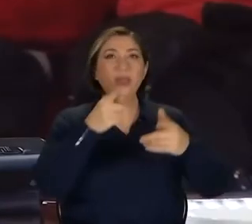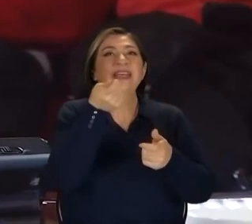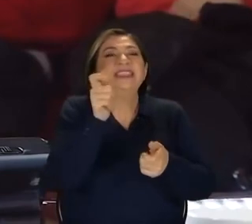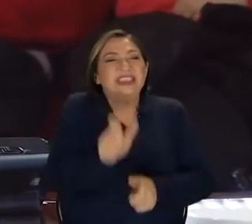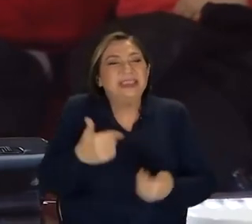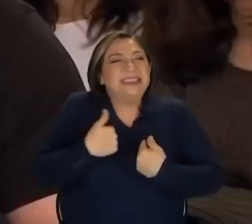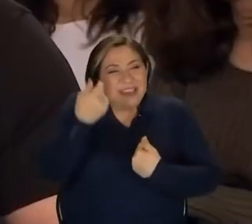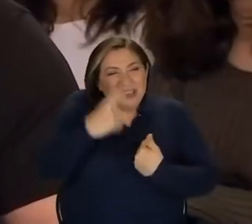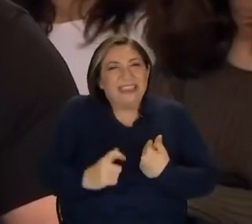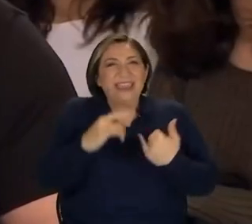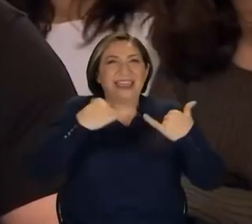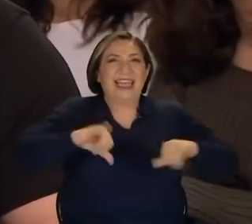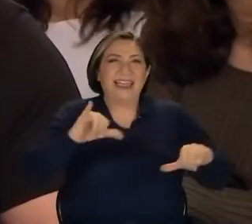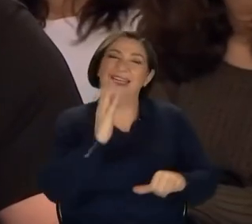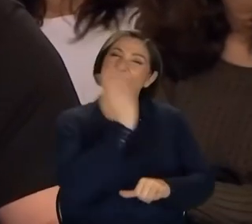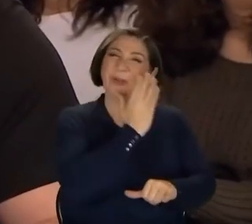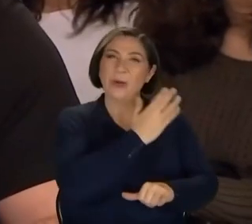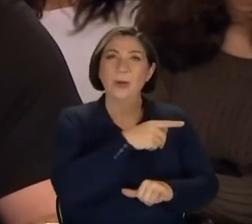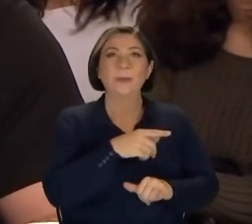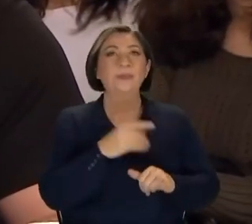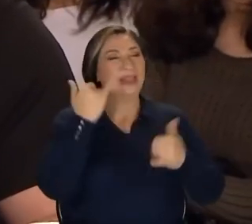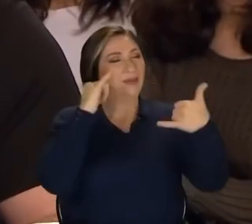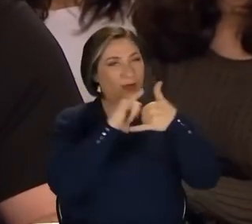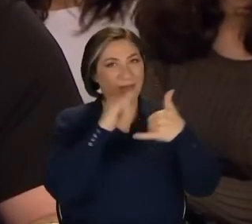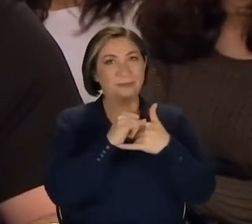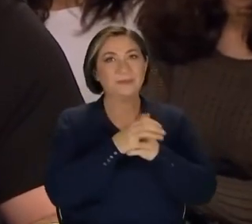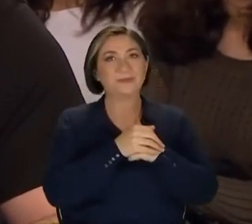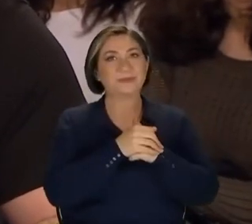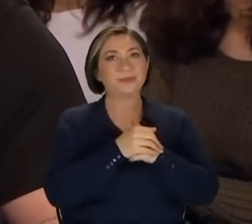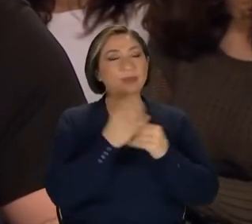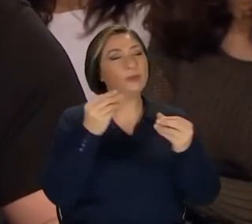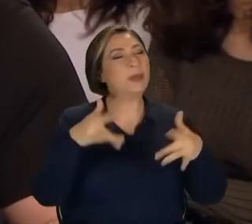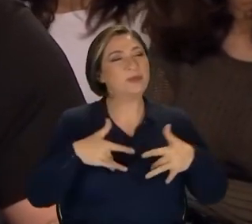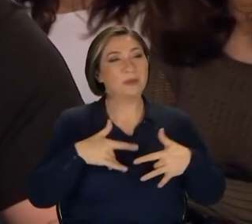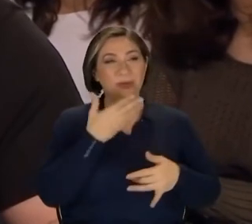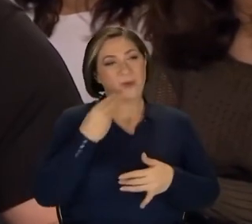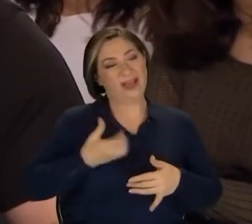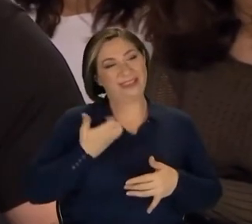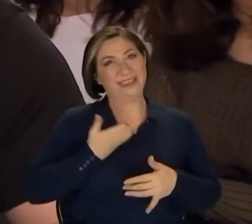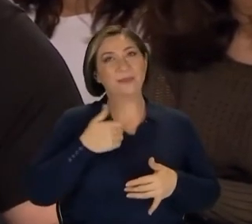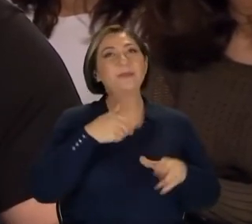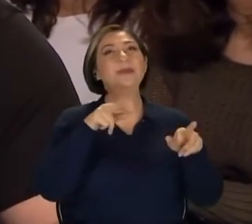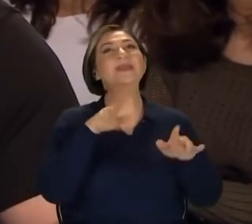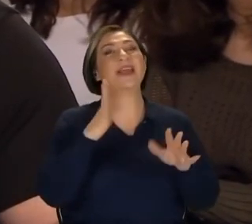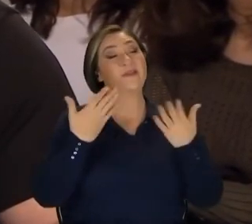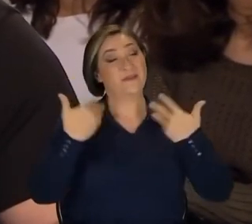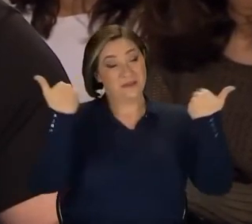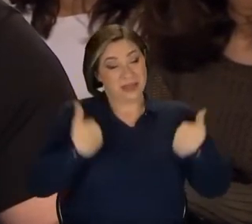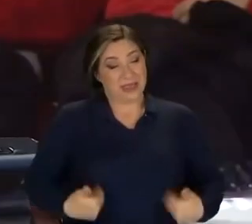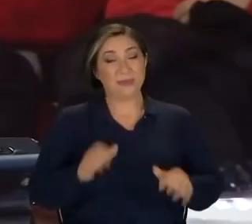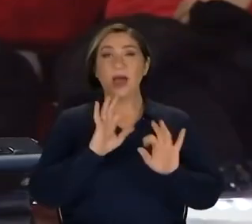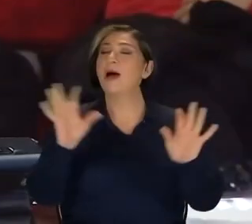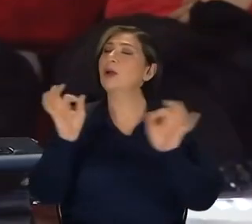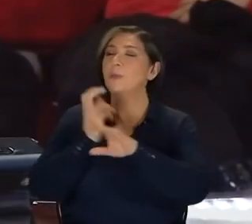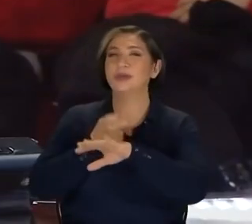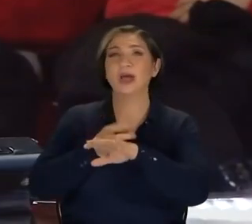değil ki onlar. Tabii, tatile gibi. Yani çok memnunum, çok yakışıklı bir çocuk. Benim gibi değil. Fiziği çok iyi.